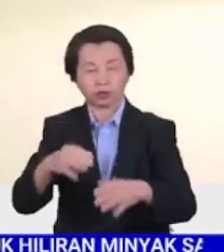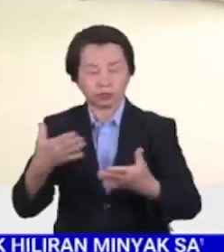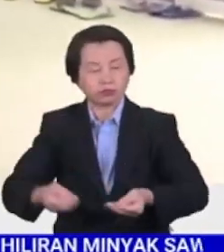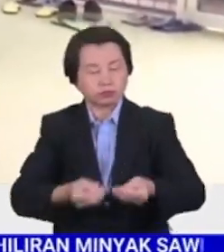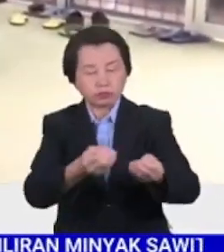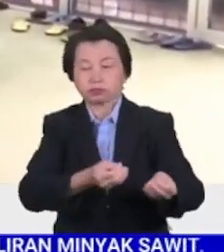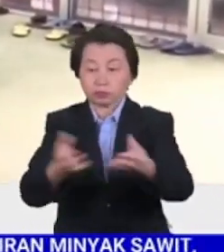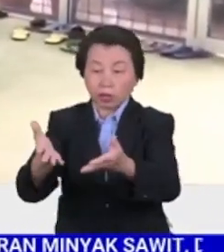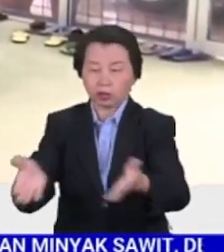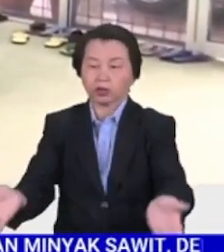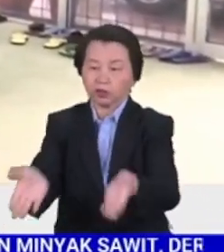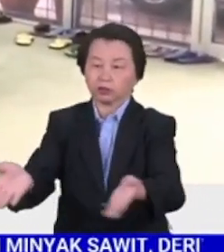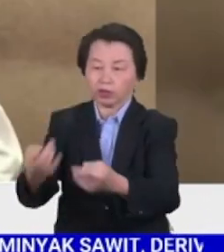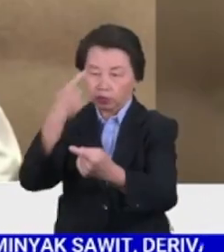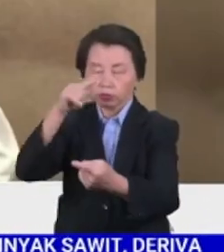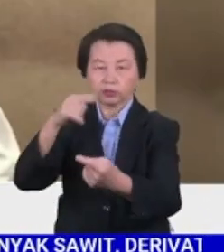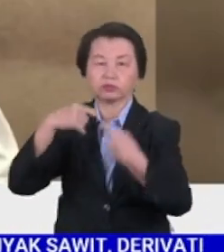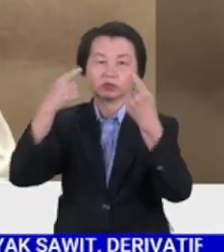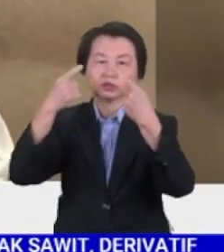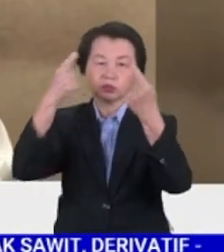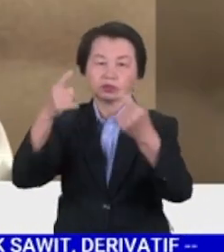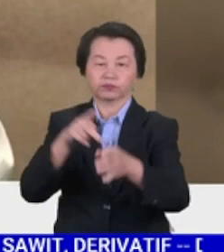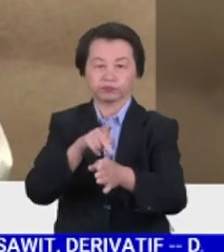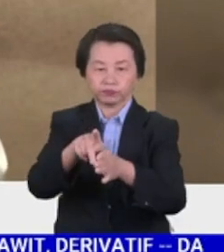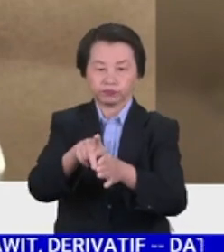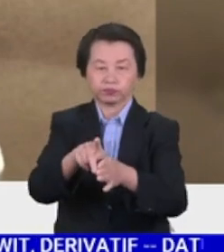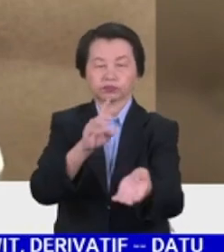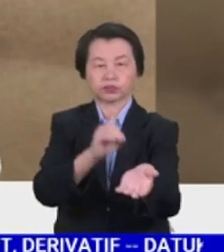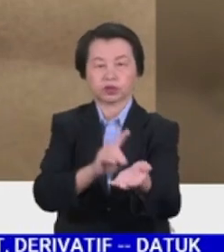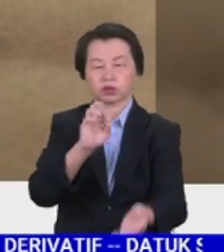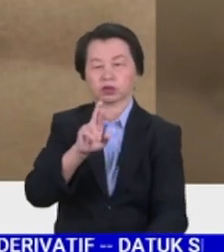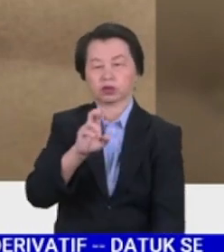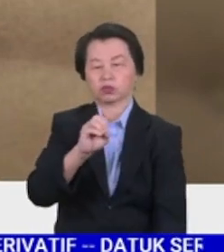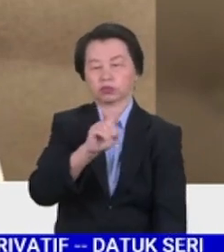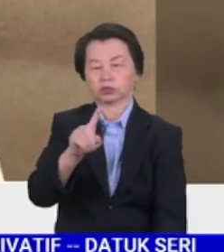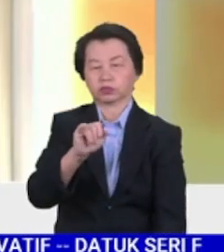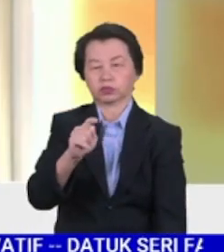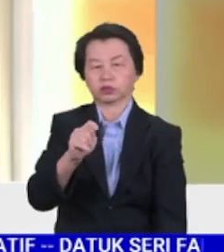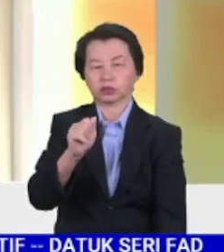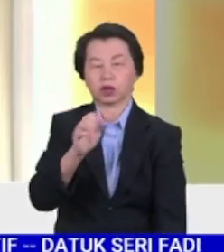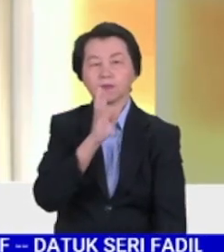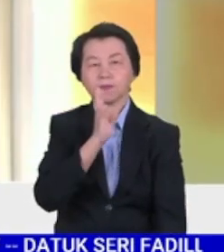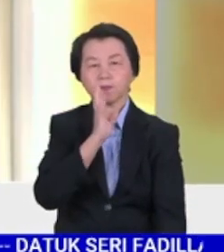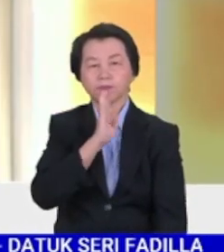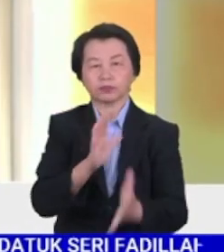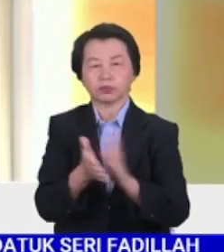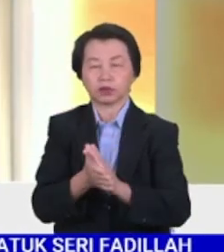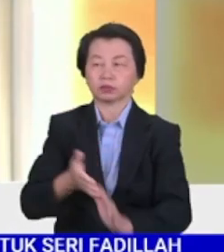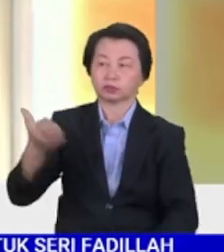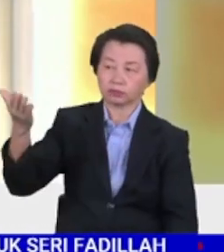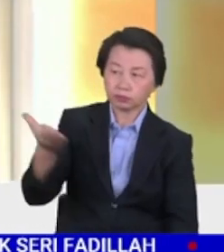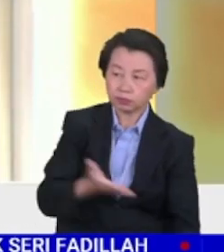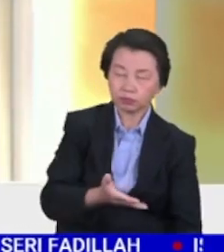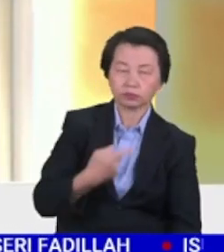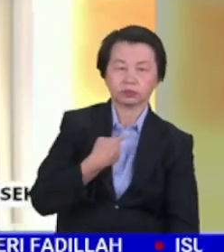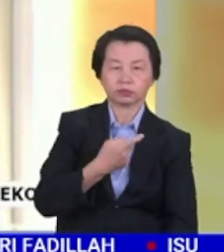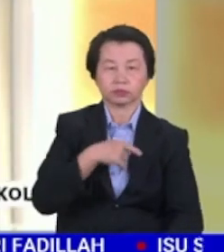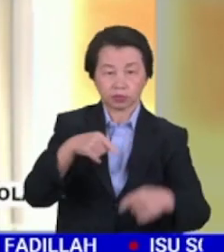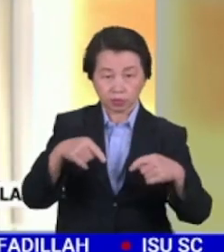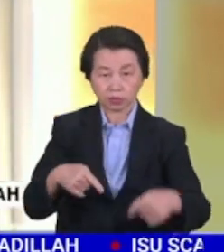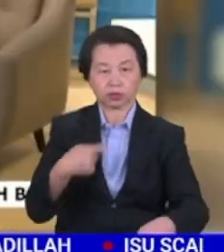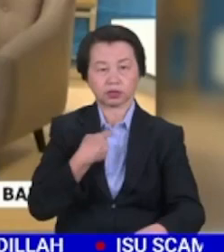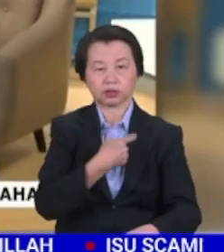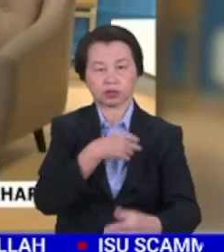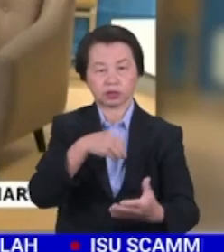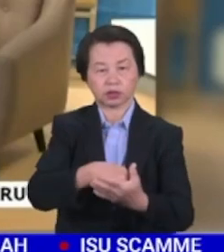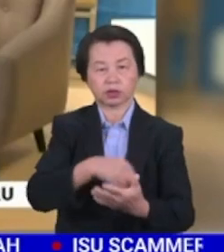menyuntik semangat untuk berjaya. Profesor Madya Dr. Rosita menyatakan demikian semasa menjadi tetamu rancangan kami bah ini